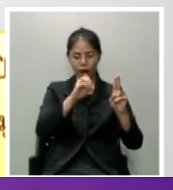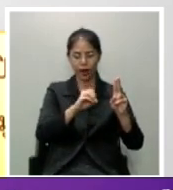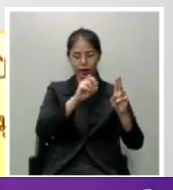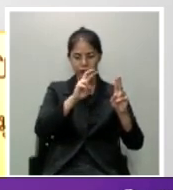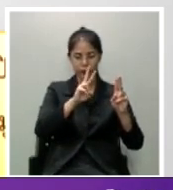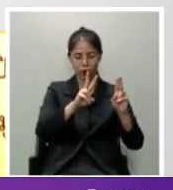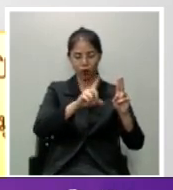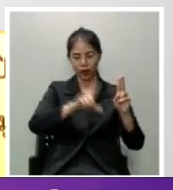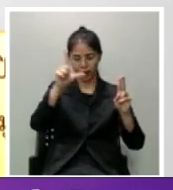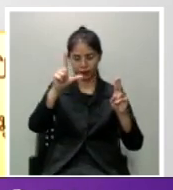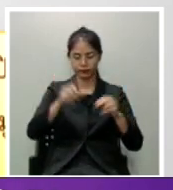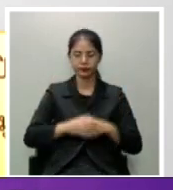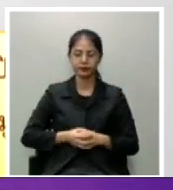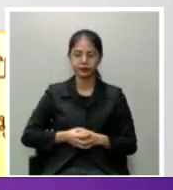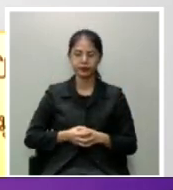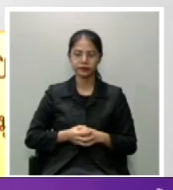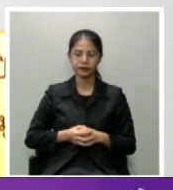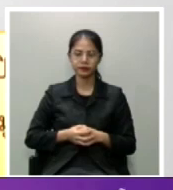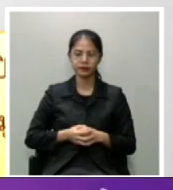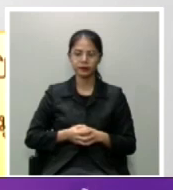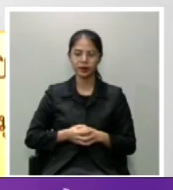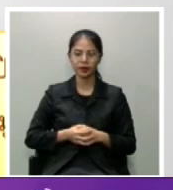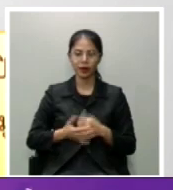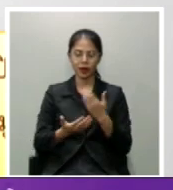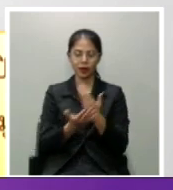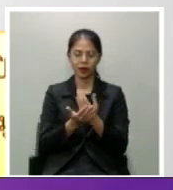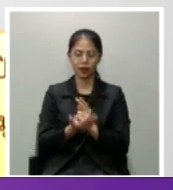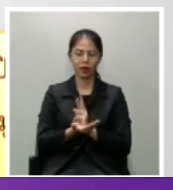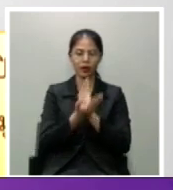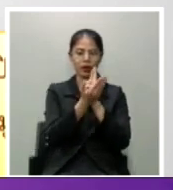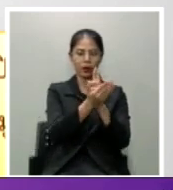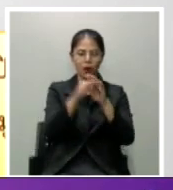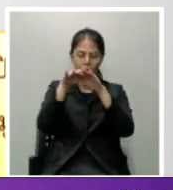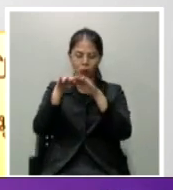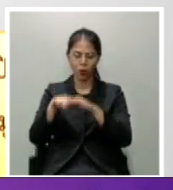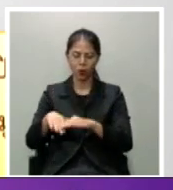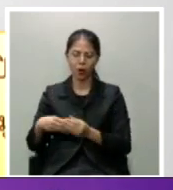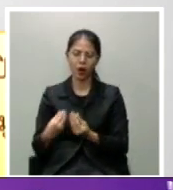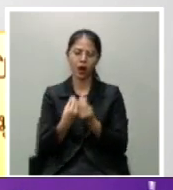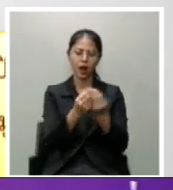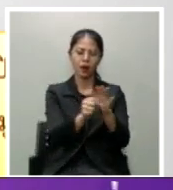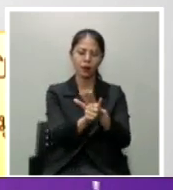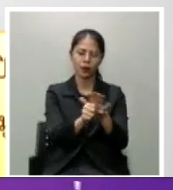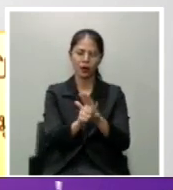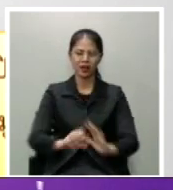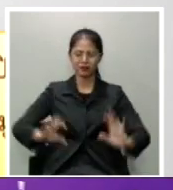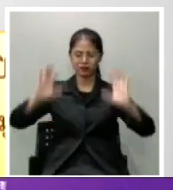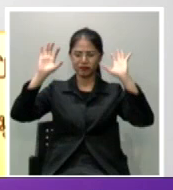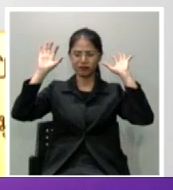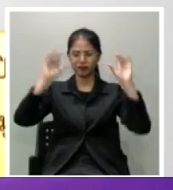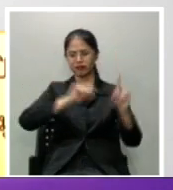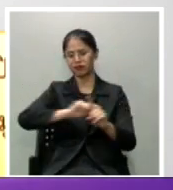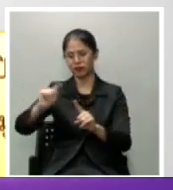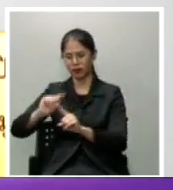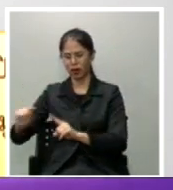24,252 ล้านบาทสินบนนี้มันก็ลดลงพอสมพอควรไม่งั้นข้าราชการหน่วยงานอื่นเขาก็